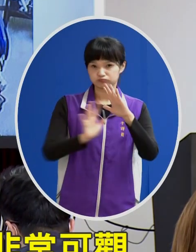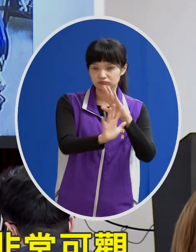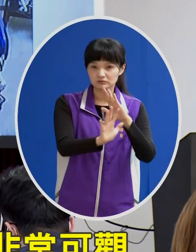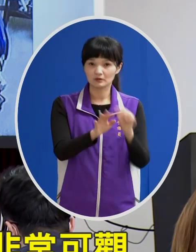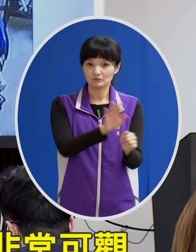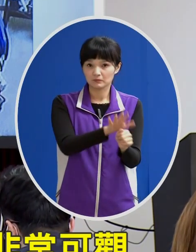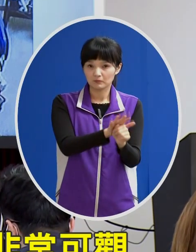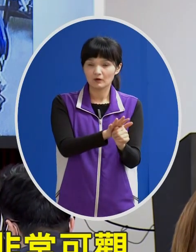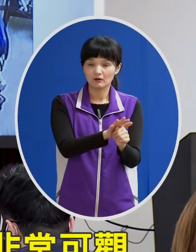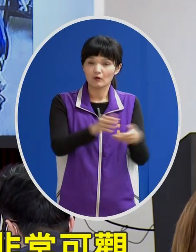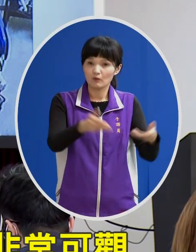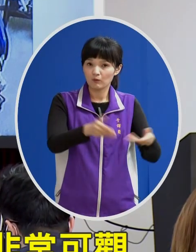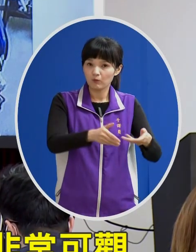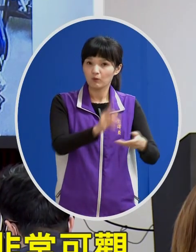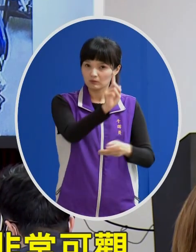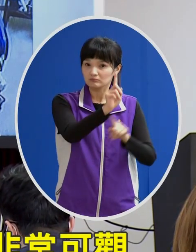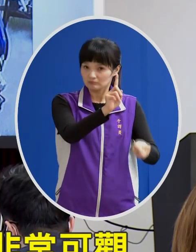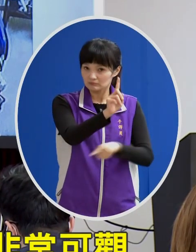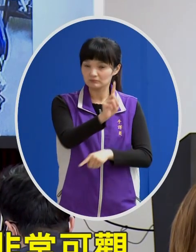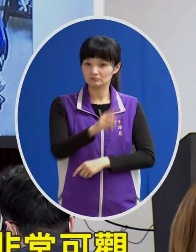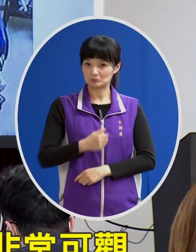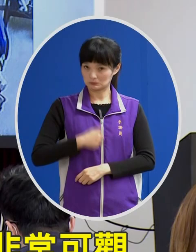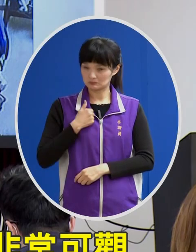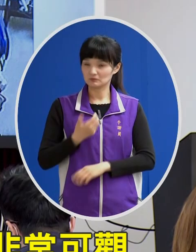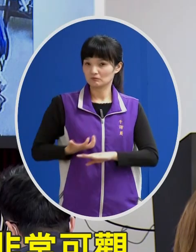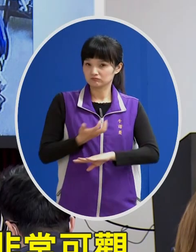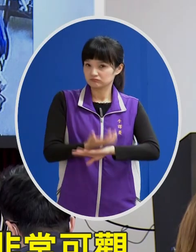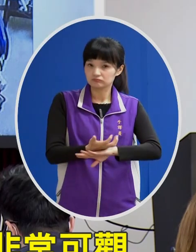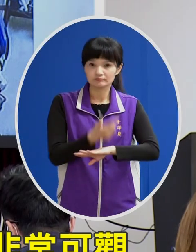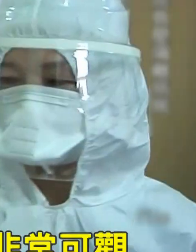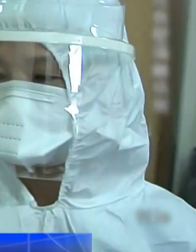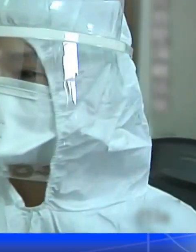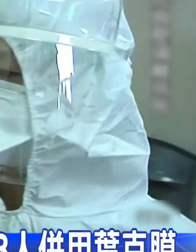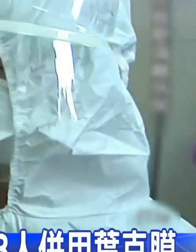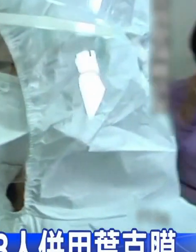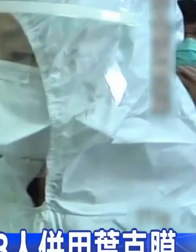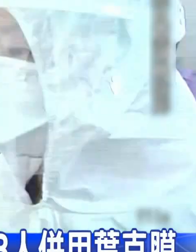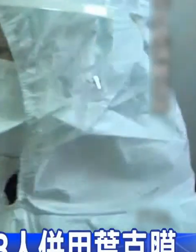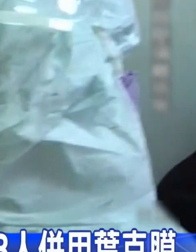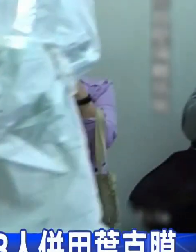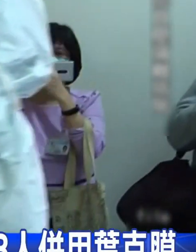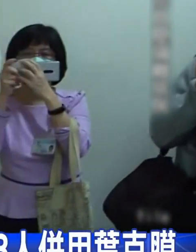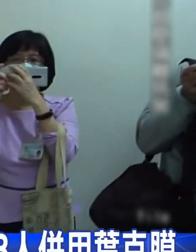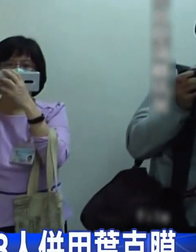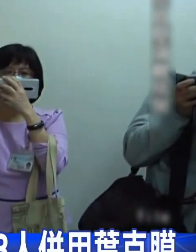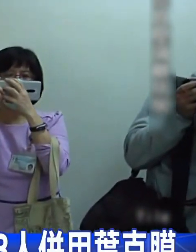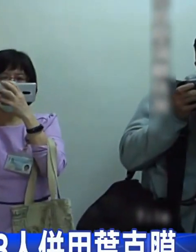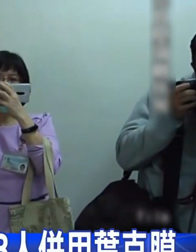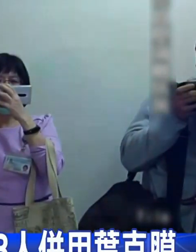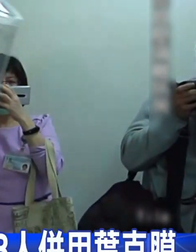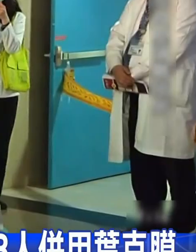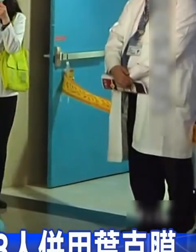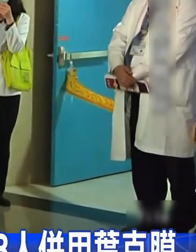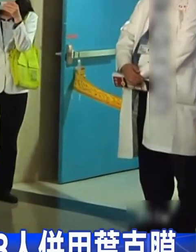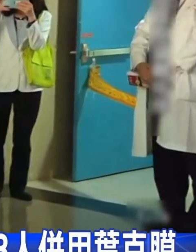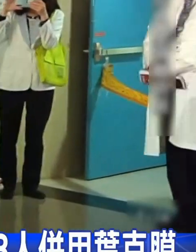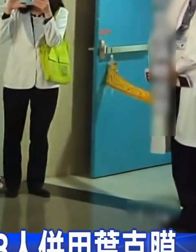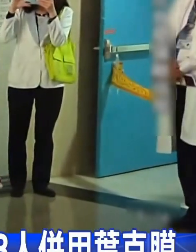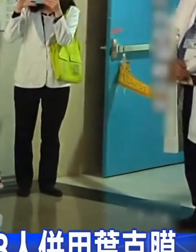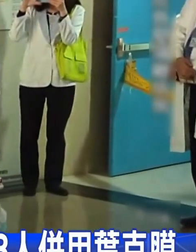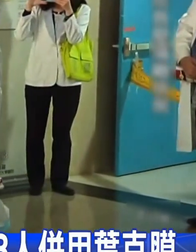人哦，所以消耗的人力精神也是非常非常的可观的。 目前全台重症患者35人，占